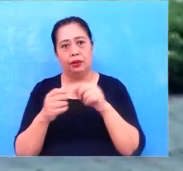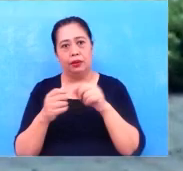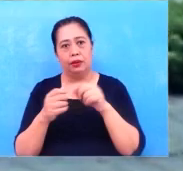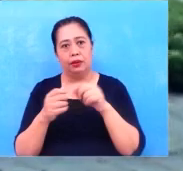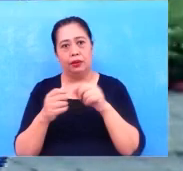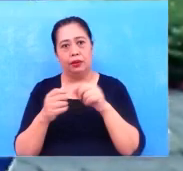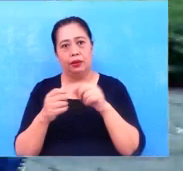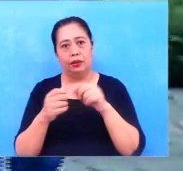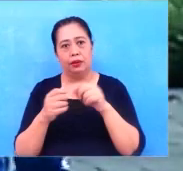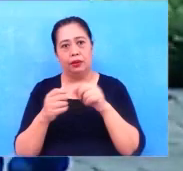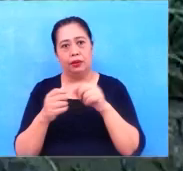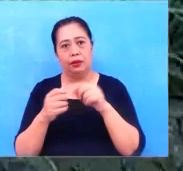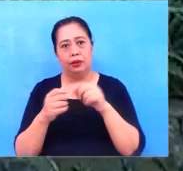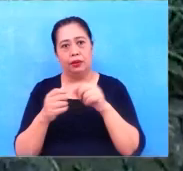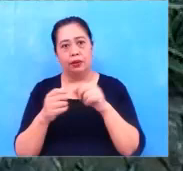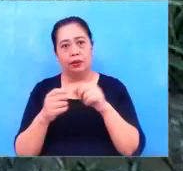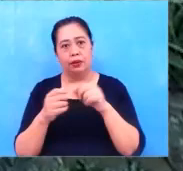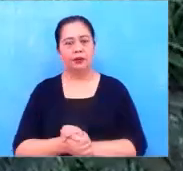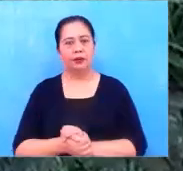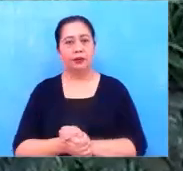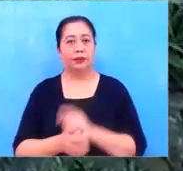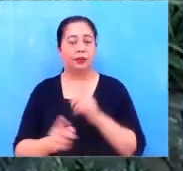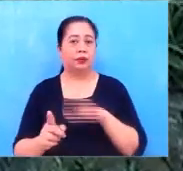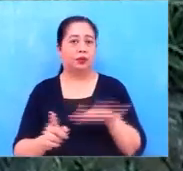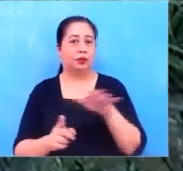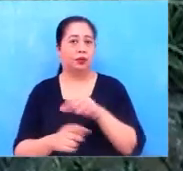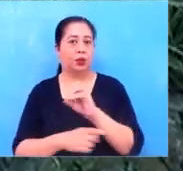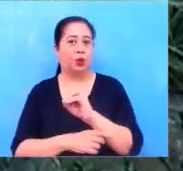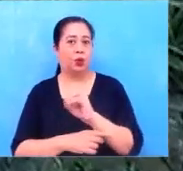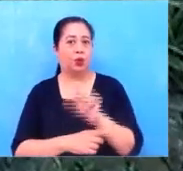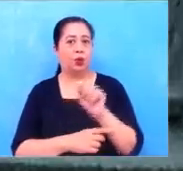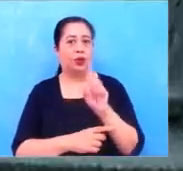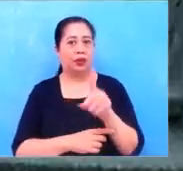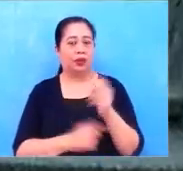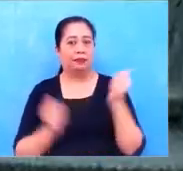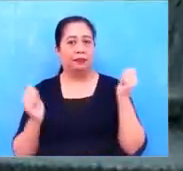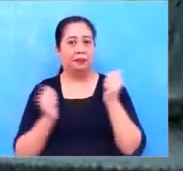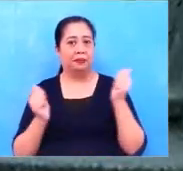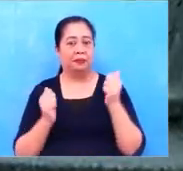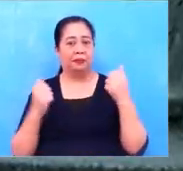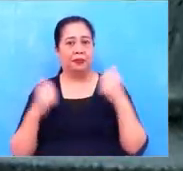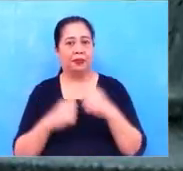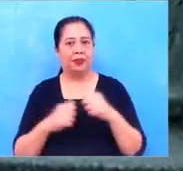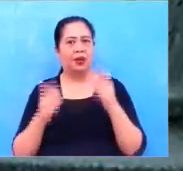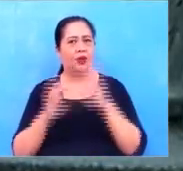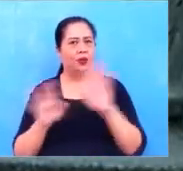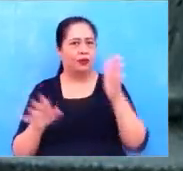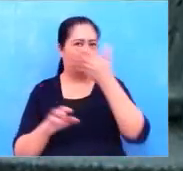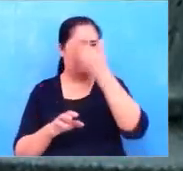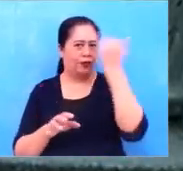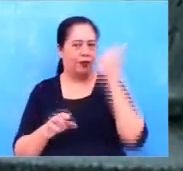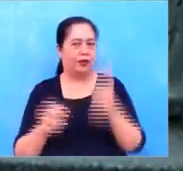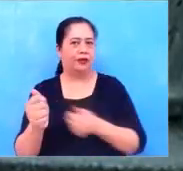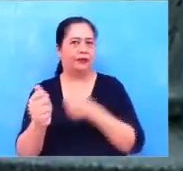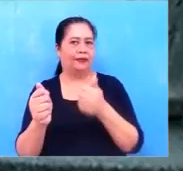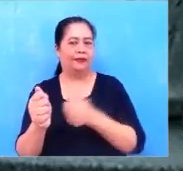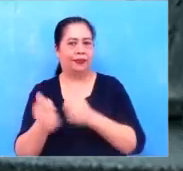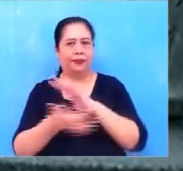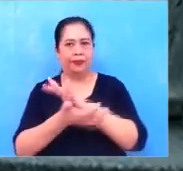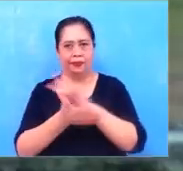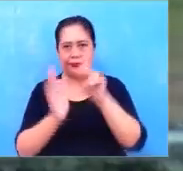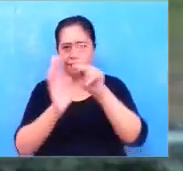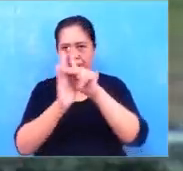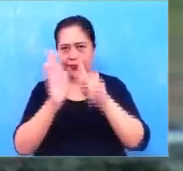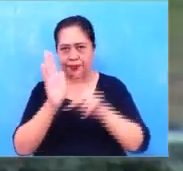temperatura, i-enjoy lang ang mga OOTD na panlamig at huwag pa rin kalimutan sumunod sa COVID-19